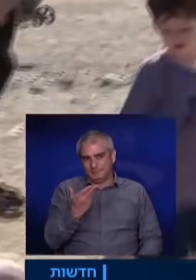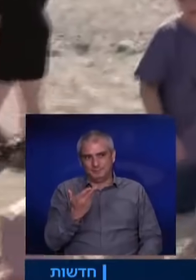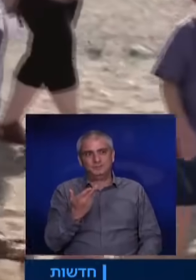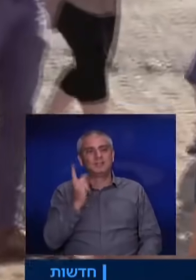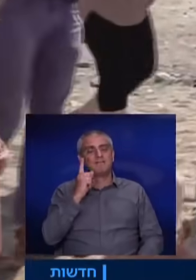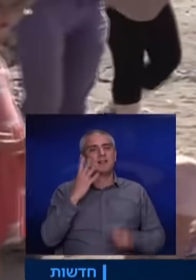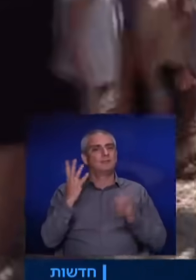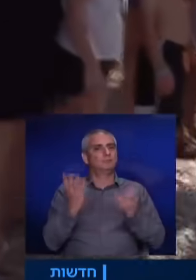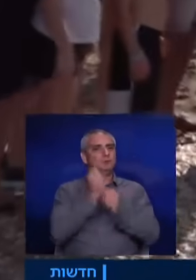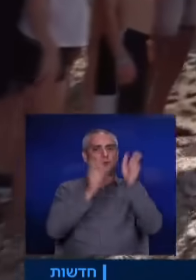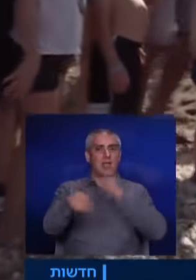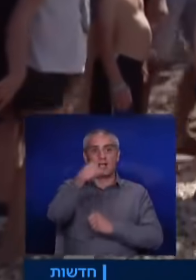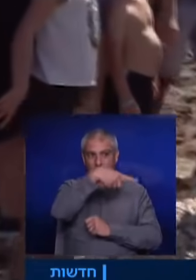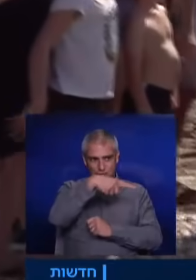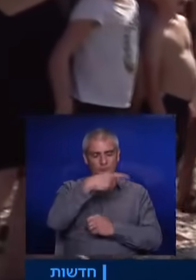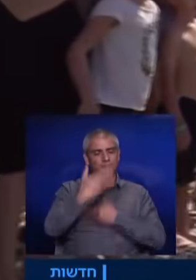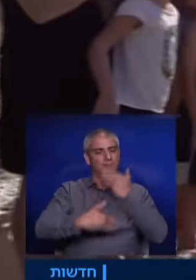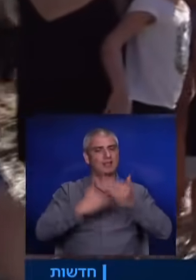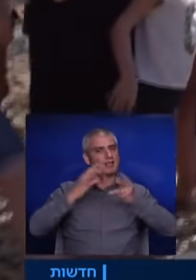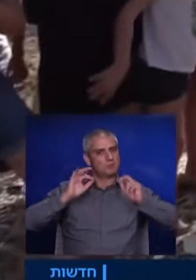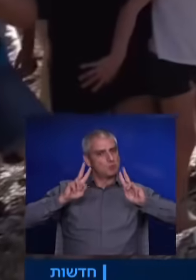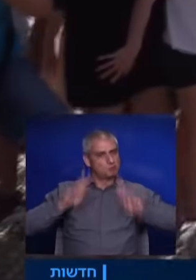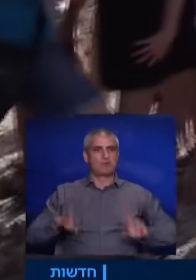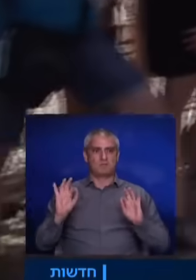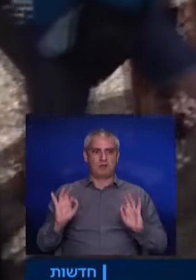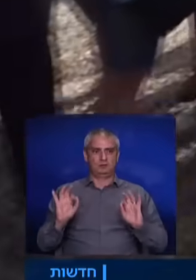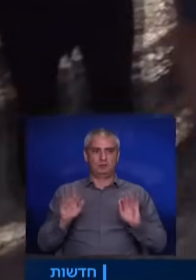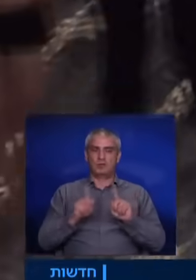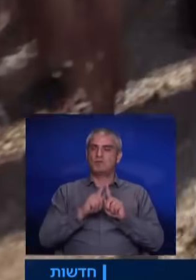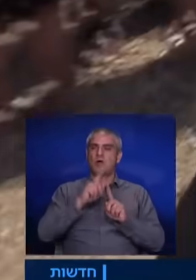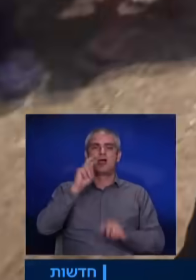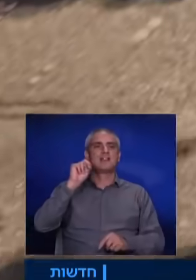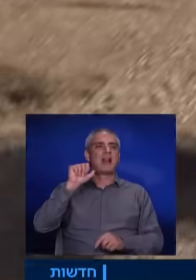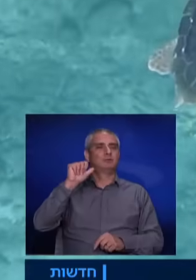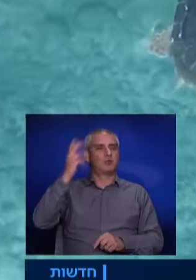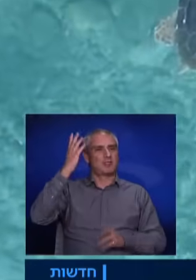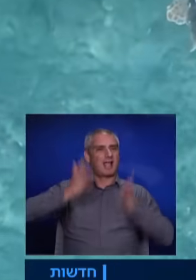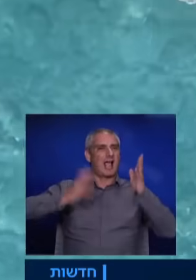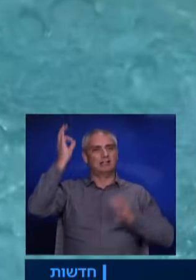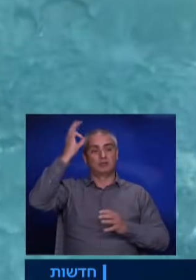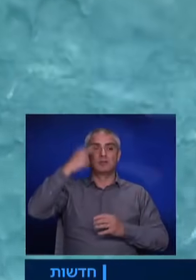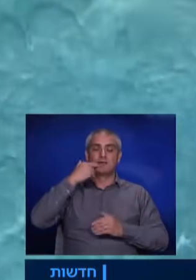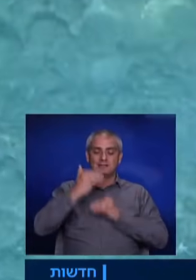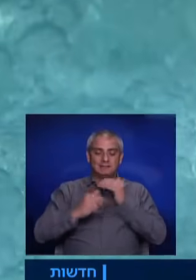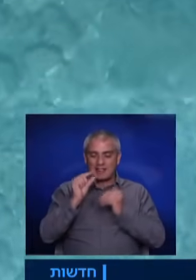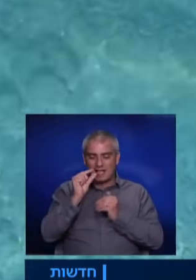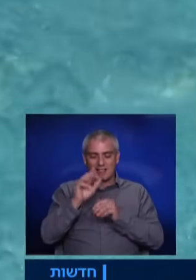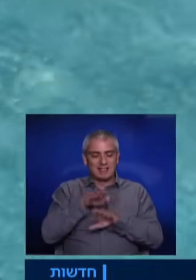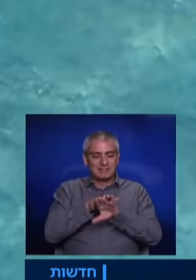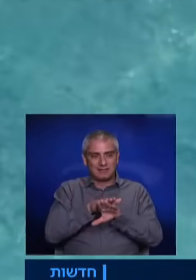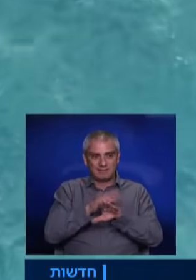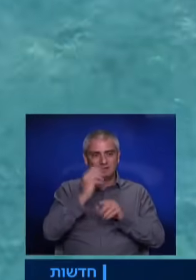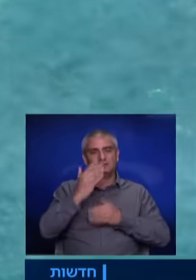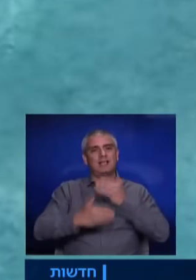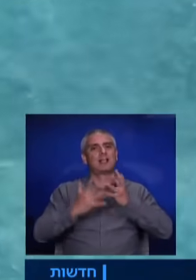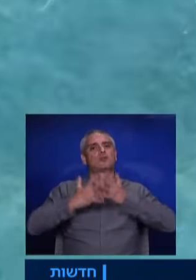בזכות האנשים האלה התקדמות של ממש. או כמו שניל ארמסטרונג המנוח היה אומר, צעד קטן לצו, צעד